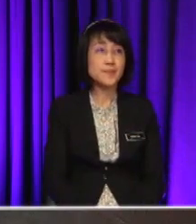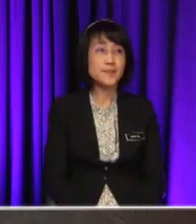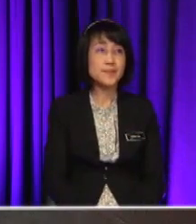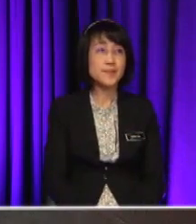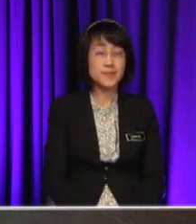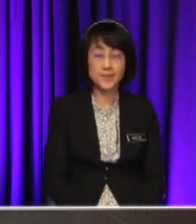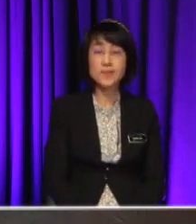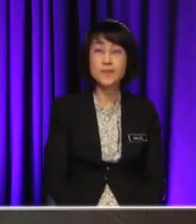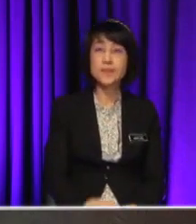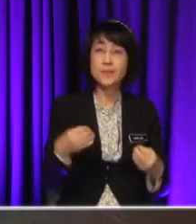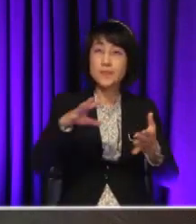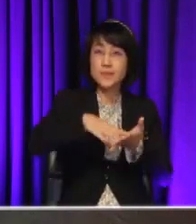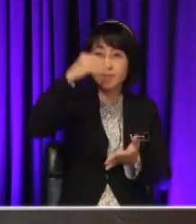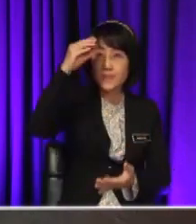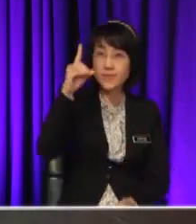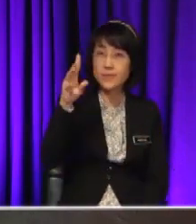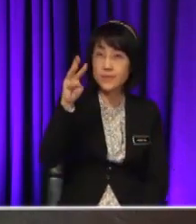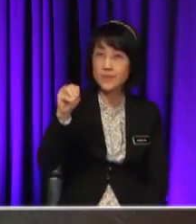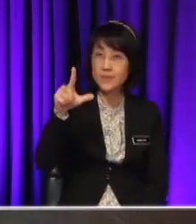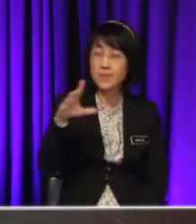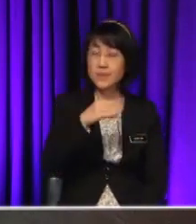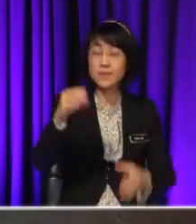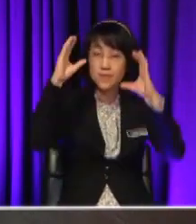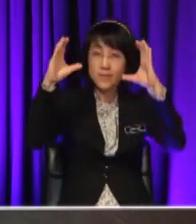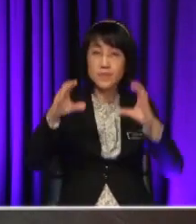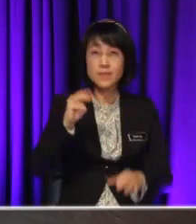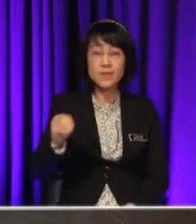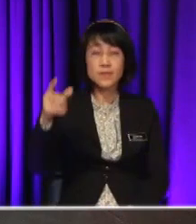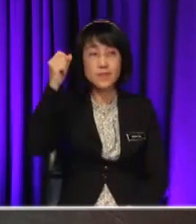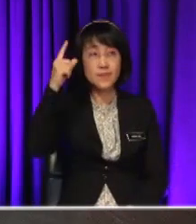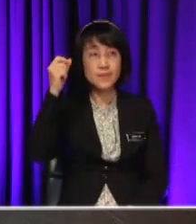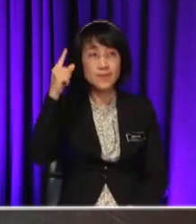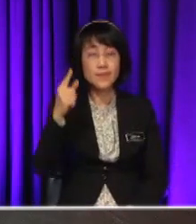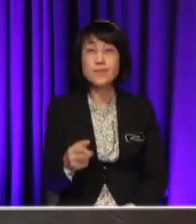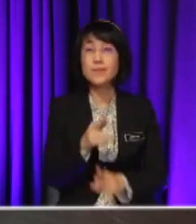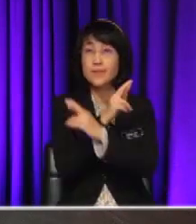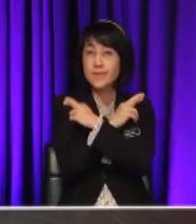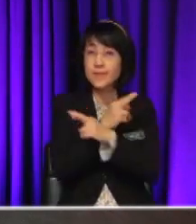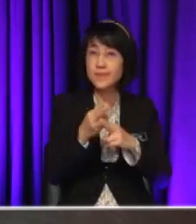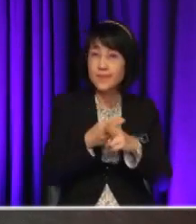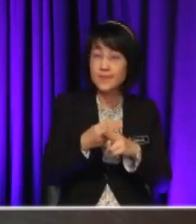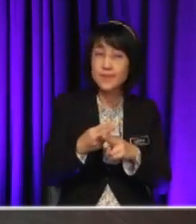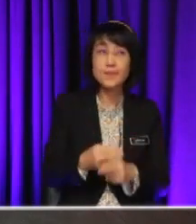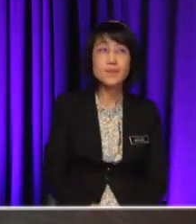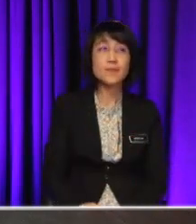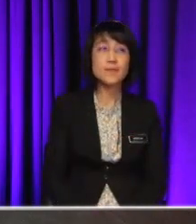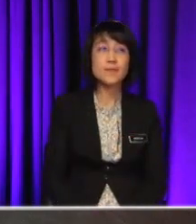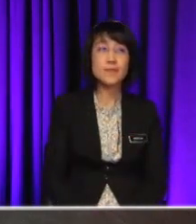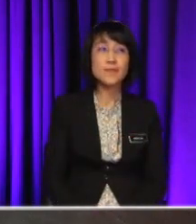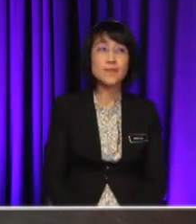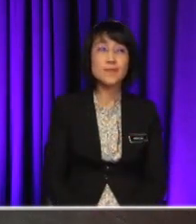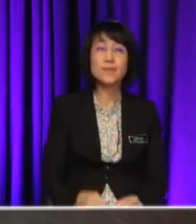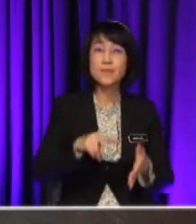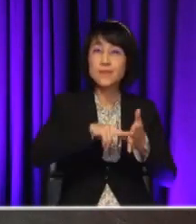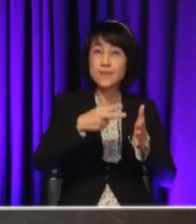di ML dan bagaimana cara untuk murid-murid memahaminya kita akan kembali semulus lepas ini untuk cari yang lain yaitu muntafsir dan